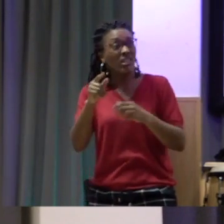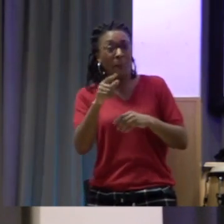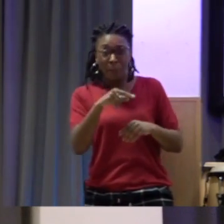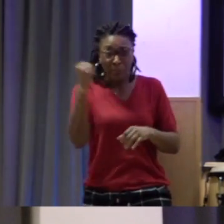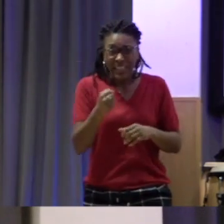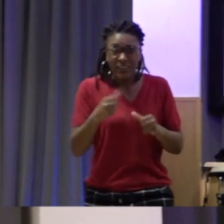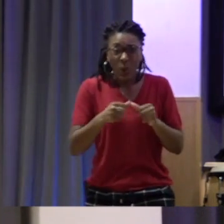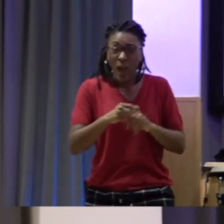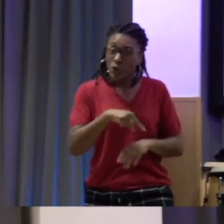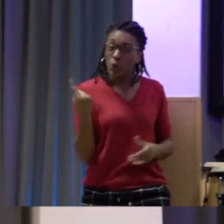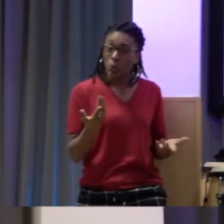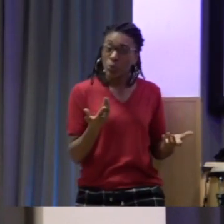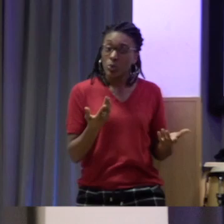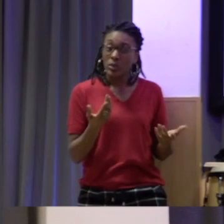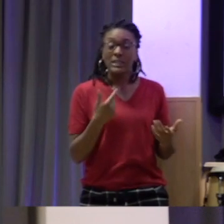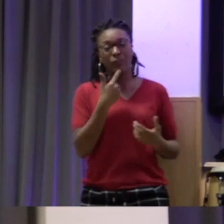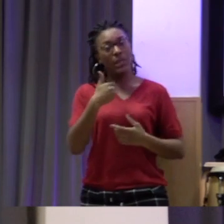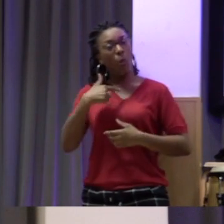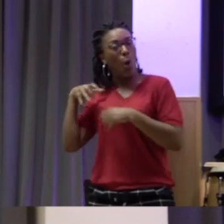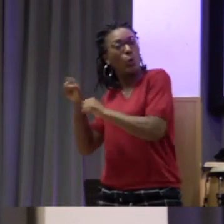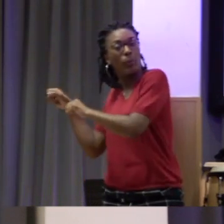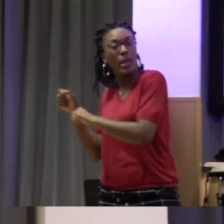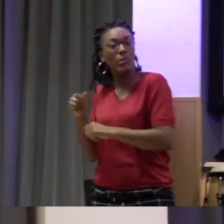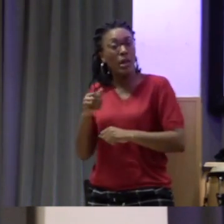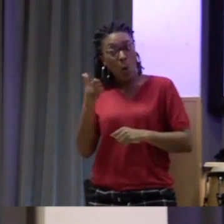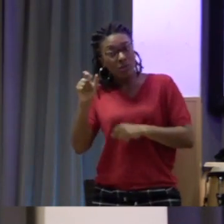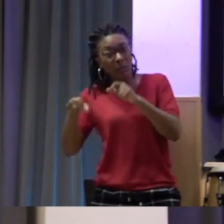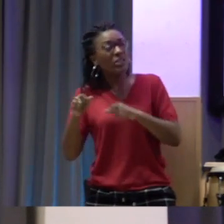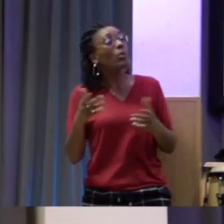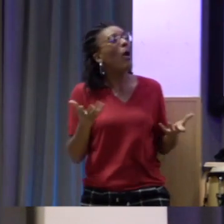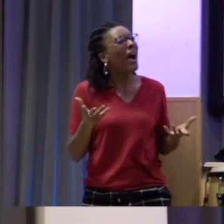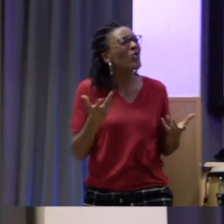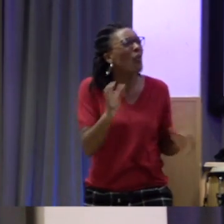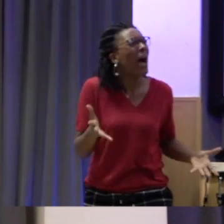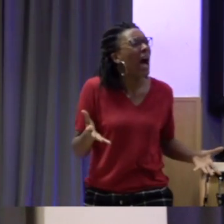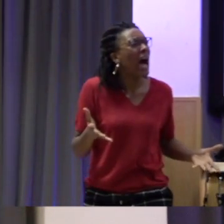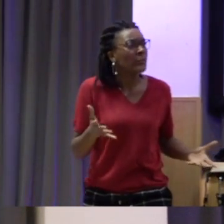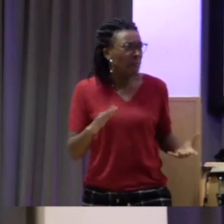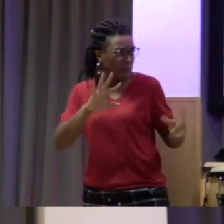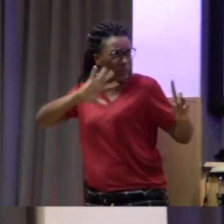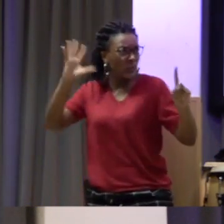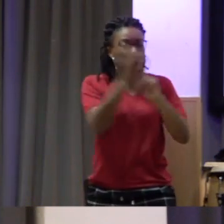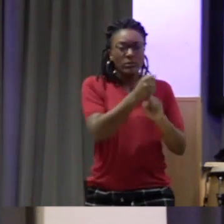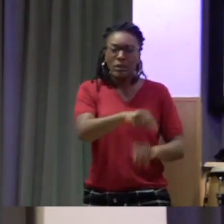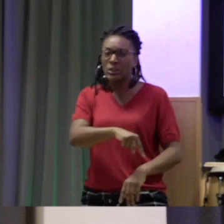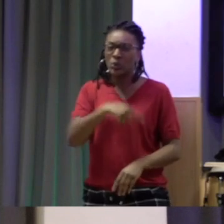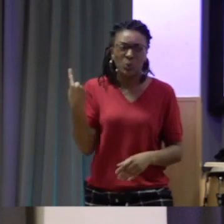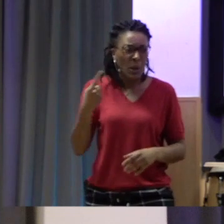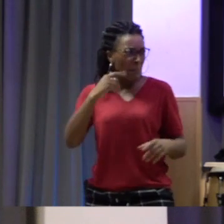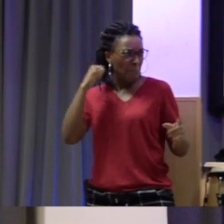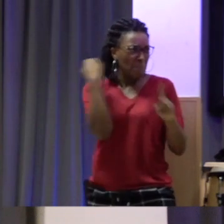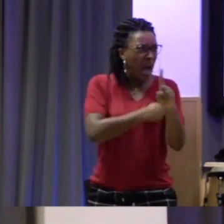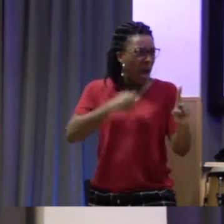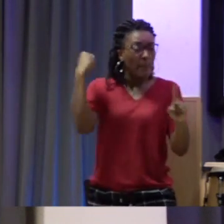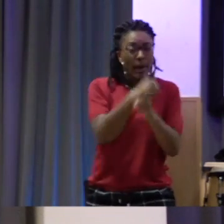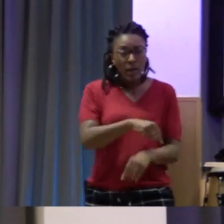non seulement ils préfèrent vaquer à leur train-train quotidien, mais certains s'en prennent aux serviteurs, les maltraitent et